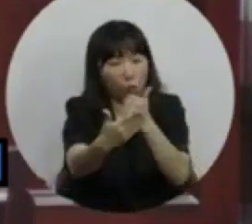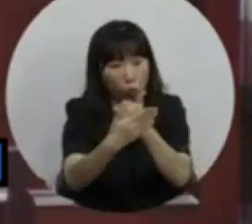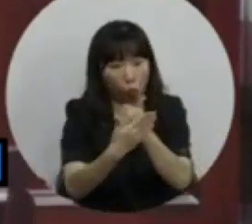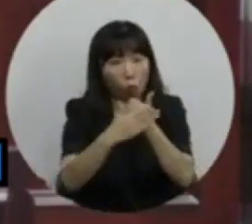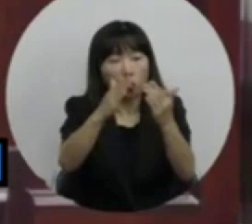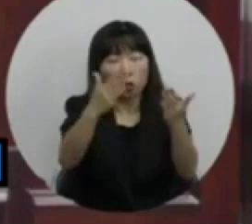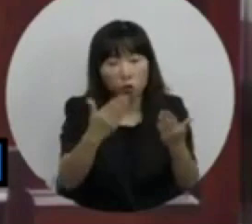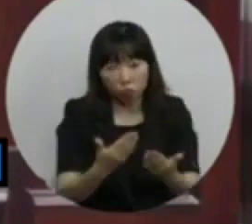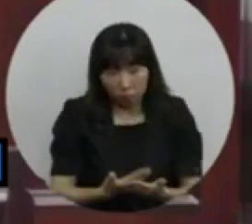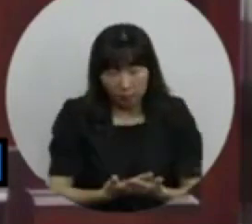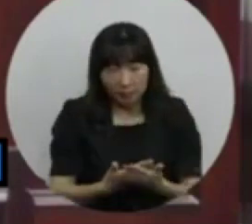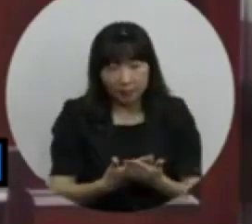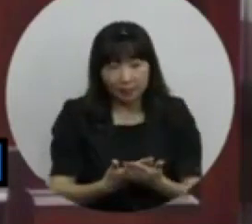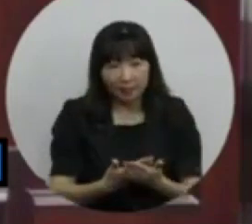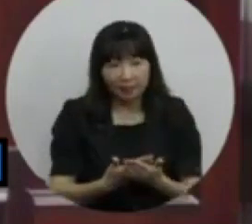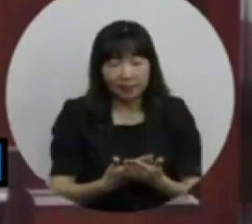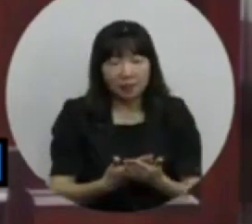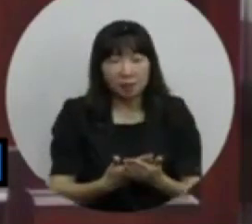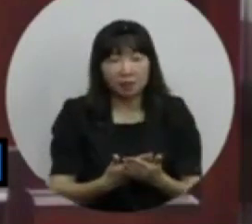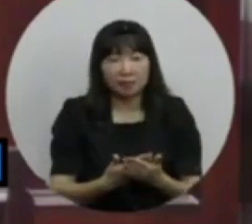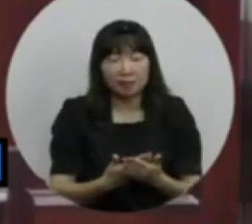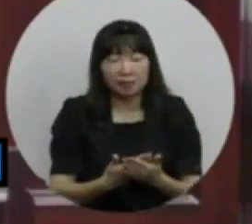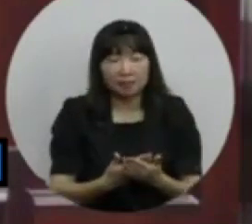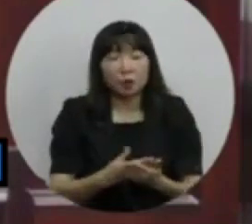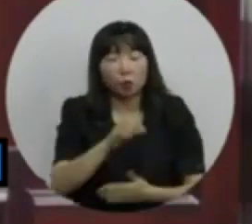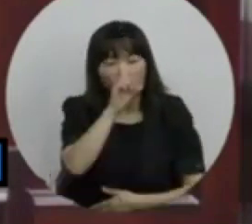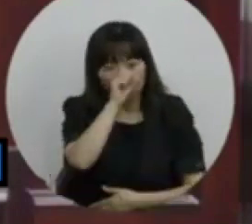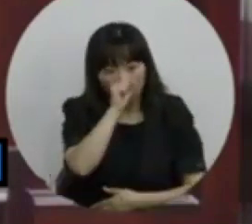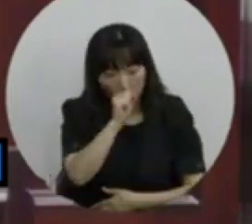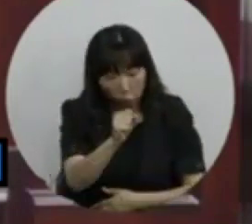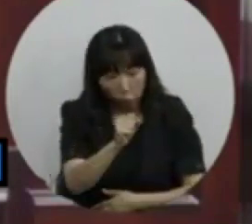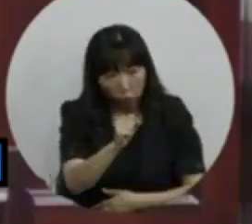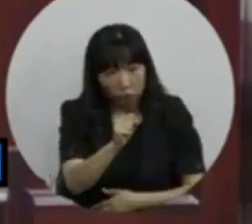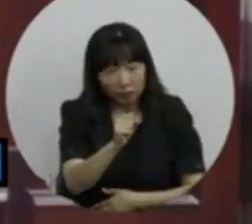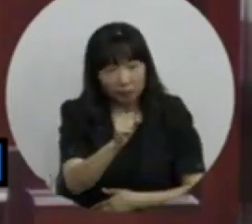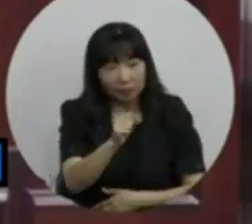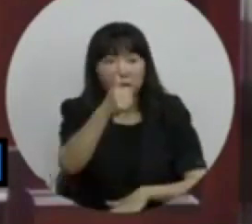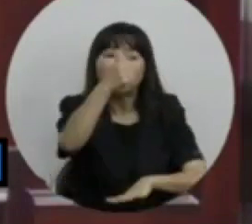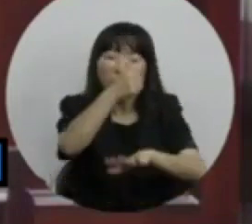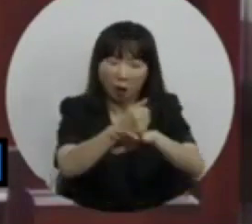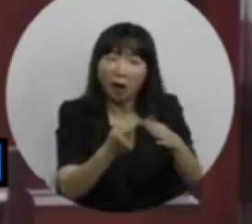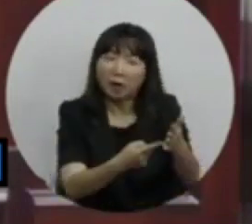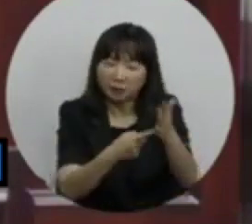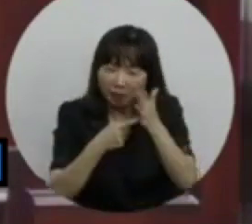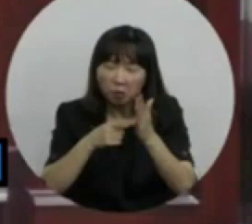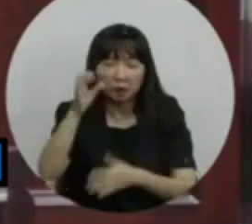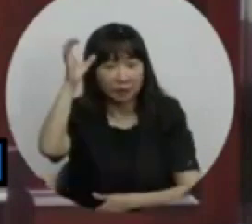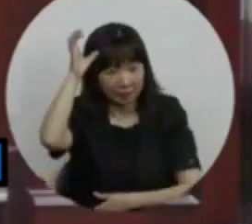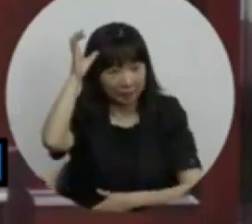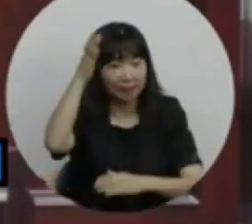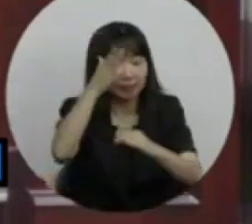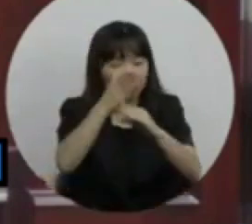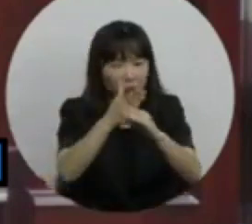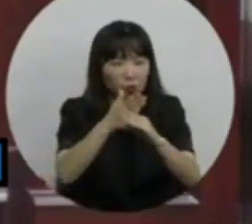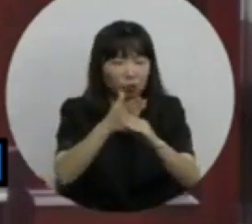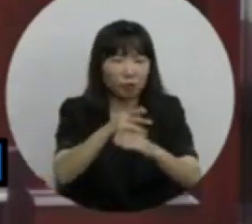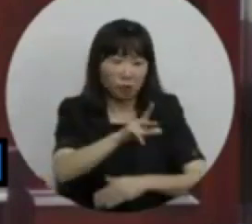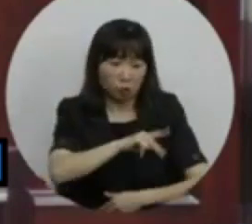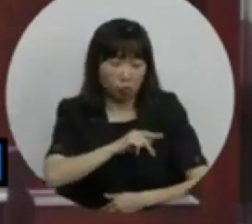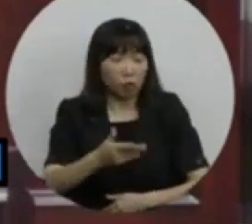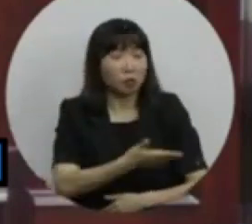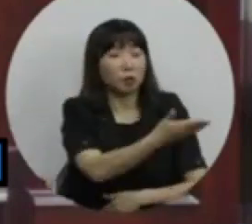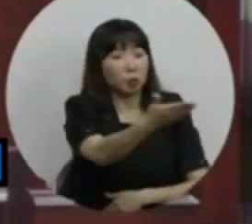따져볼 수 있는 성과가 나올 것으로 전망하고 있습니다. 의원님 여러분께서도 관심을